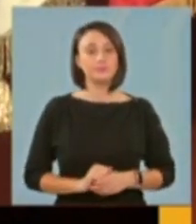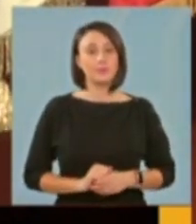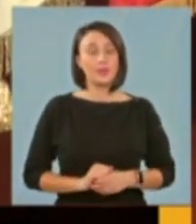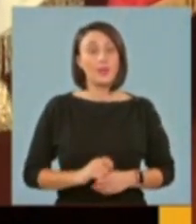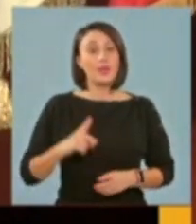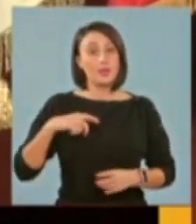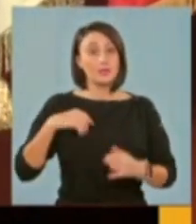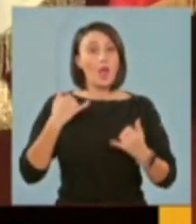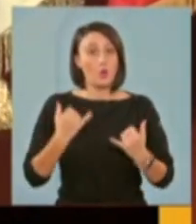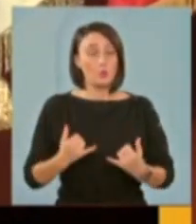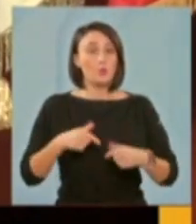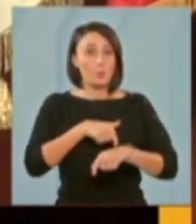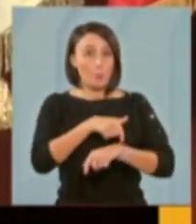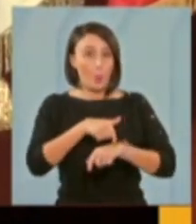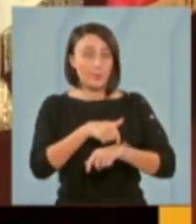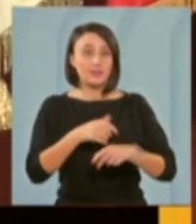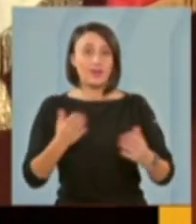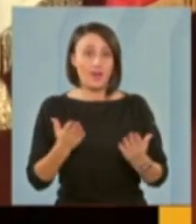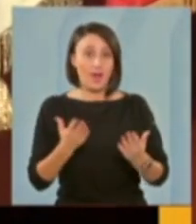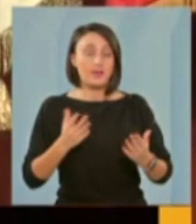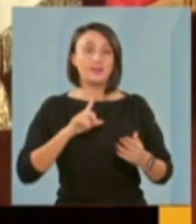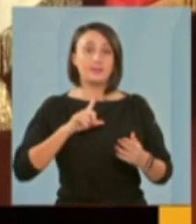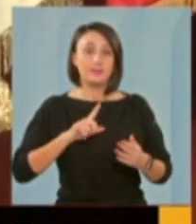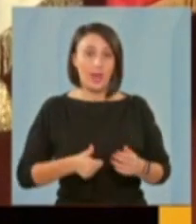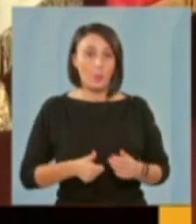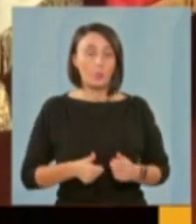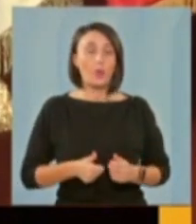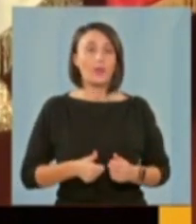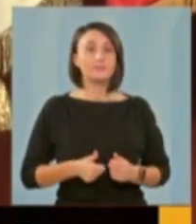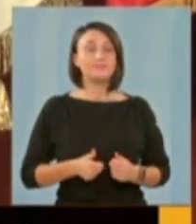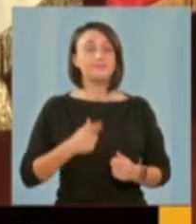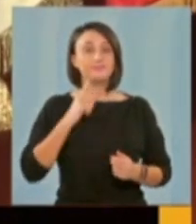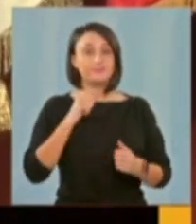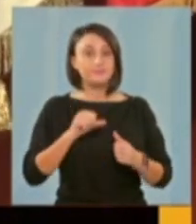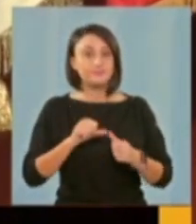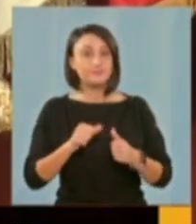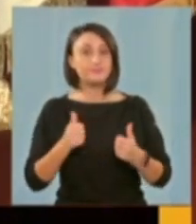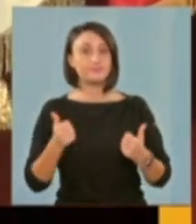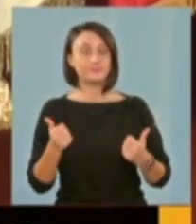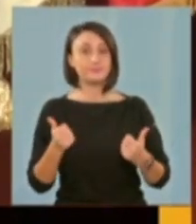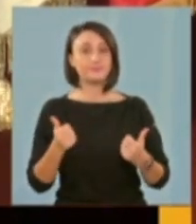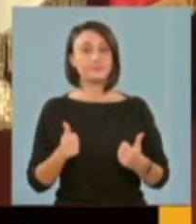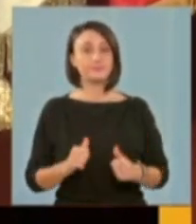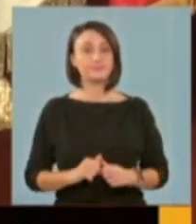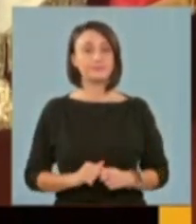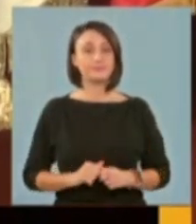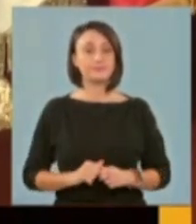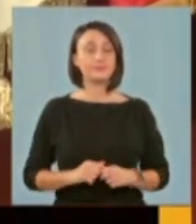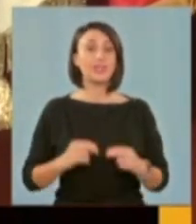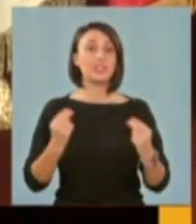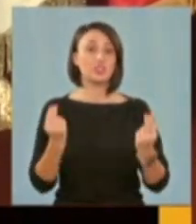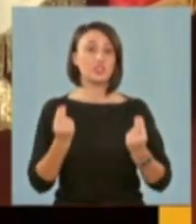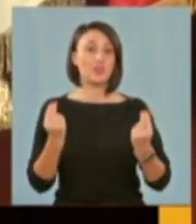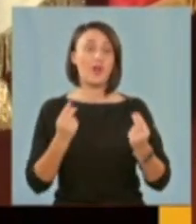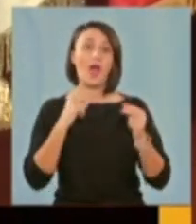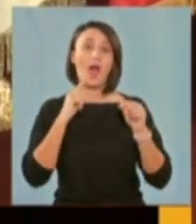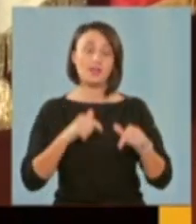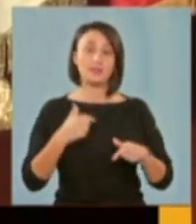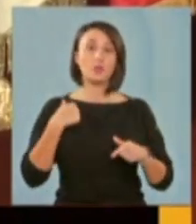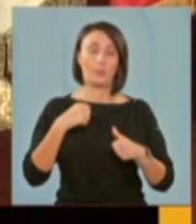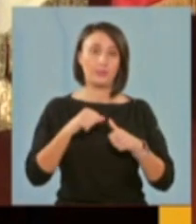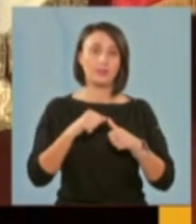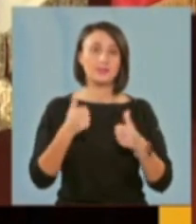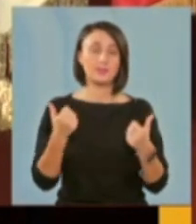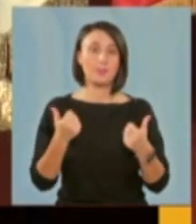vine un moment în care trebuie să te desparți de ceva anume. Astăzi mă despart